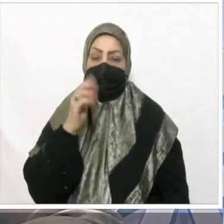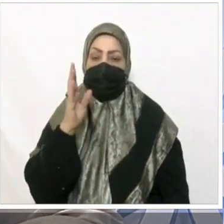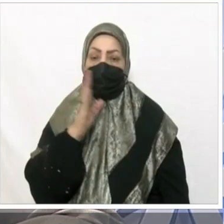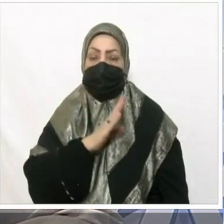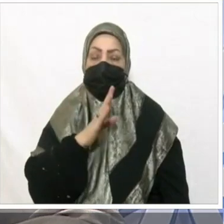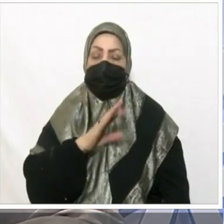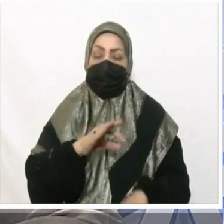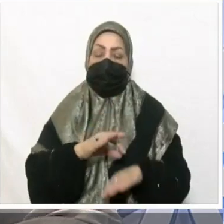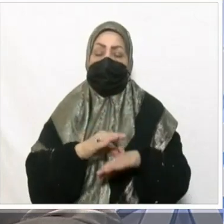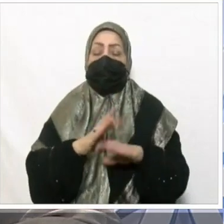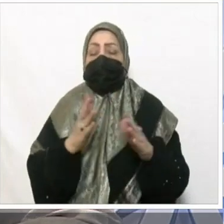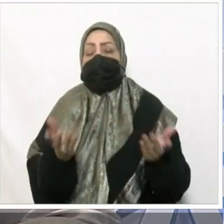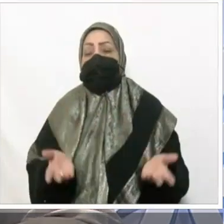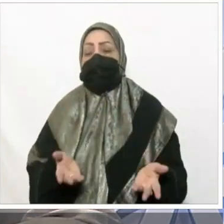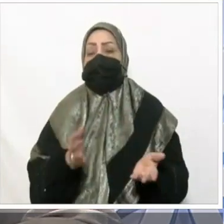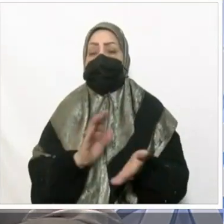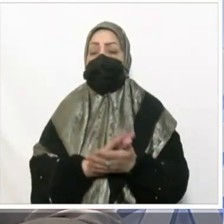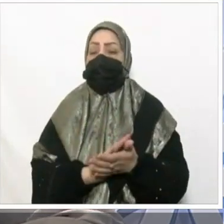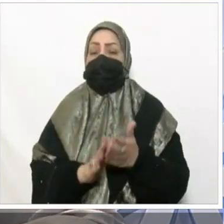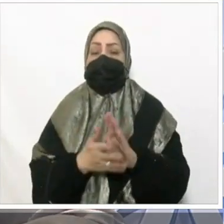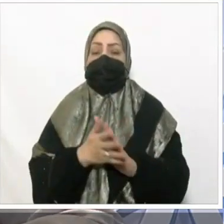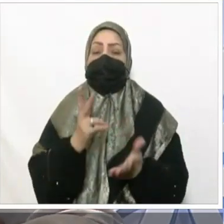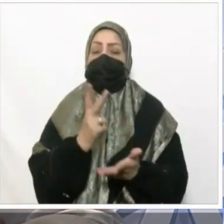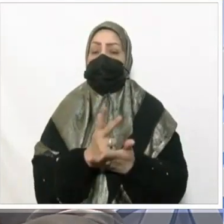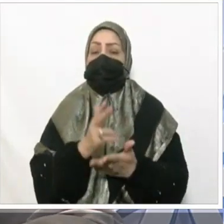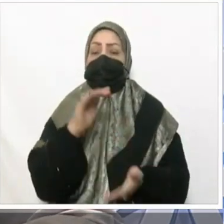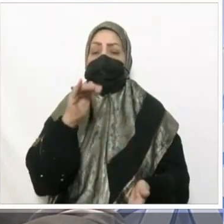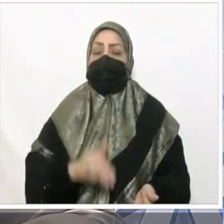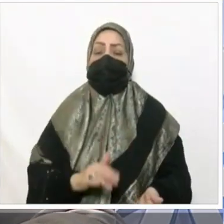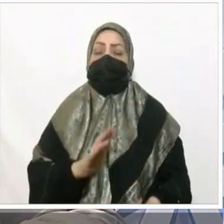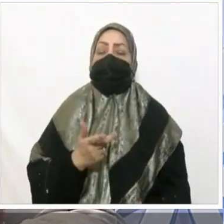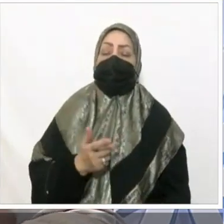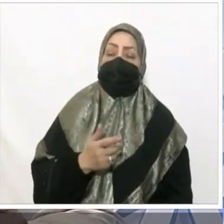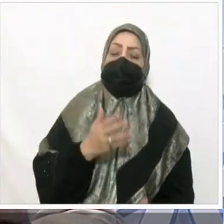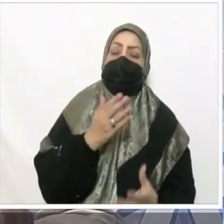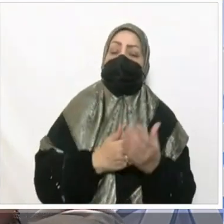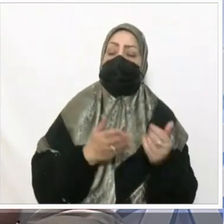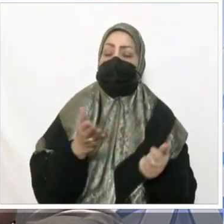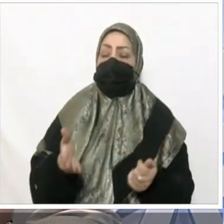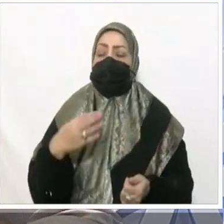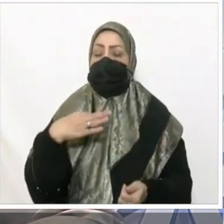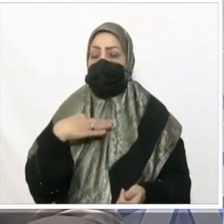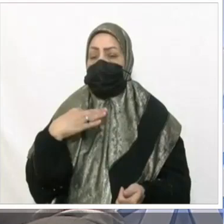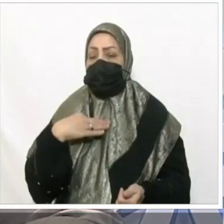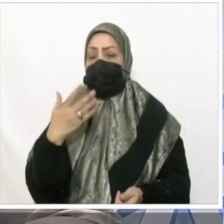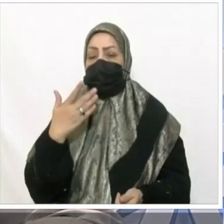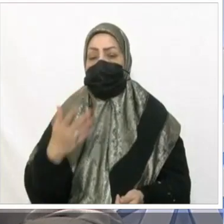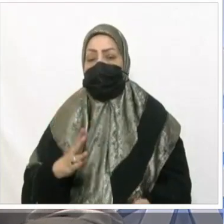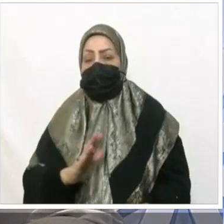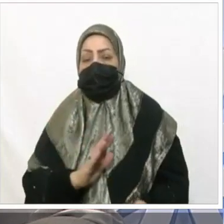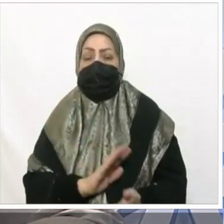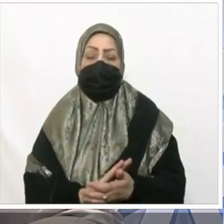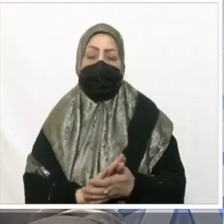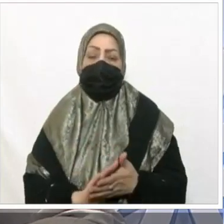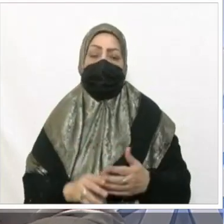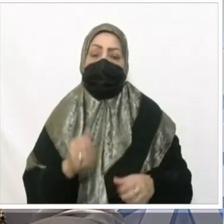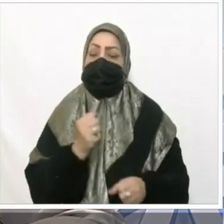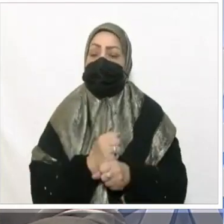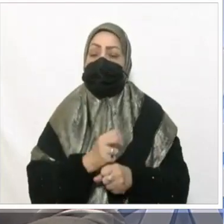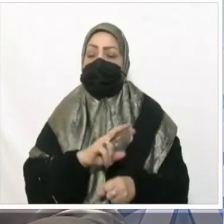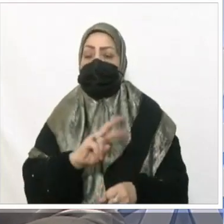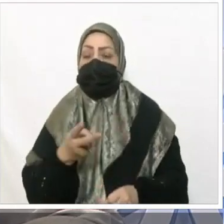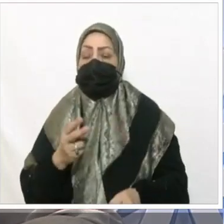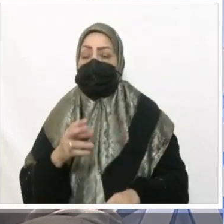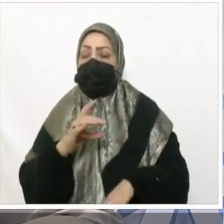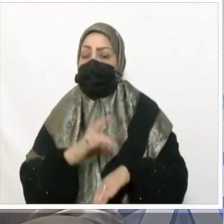مرتبة وفي اللي ما يحسنش ما يستطيعش يشتغل عمل آخر لمرضه. ولكن للأسف أقولها بصراحة، وعندنا